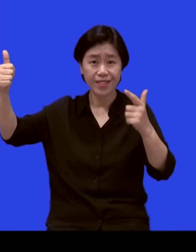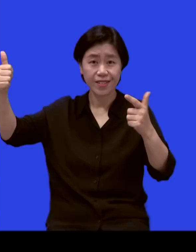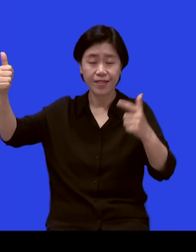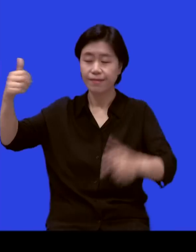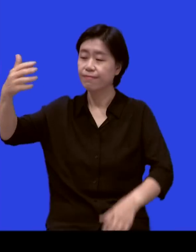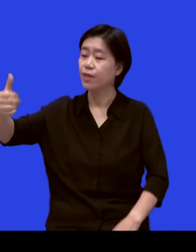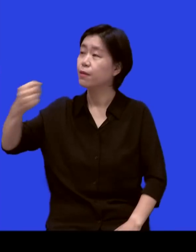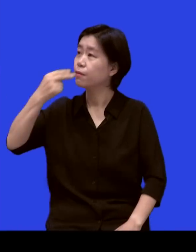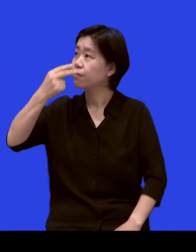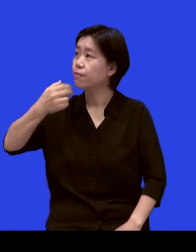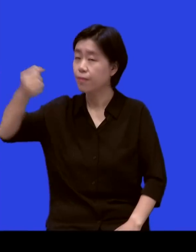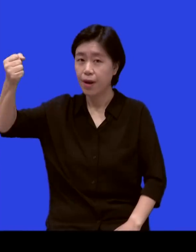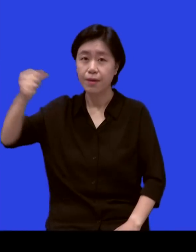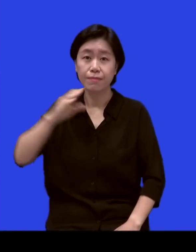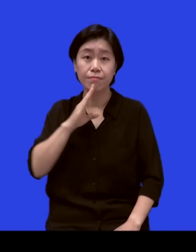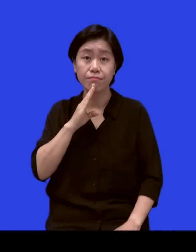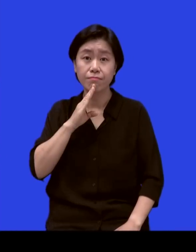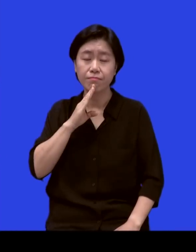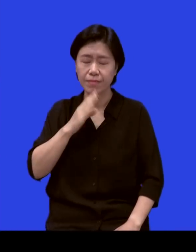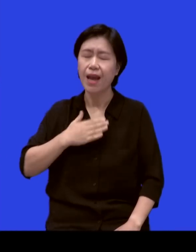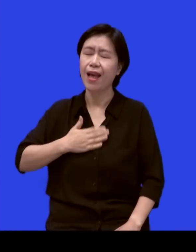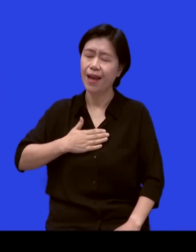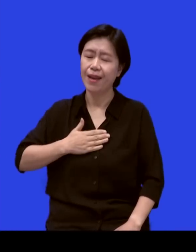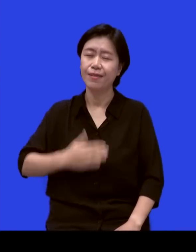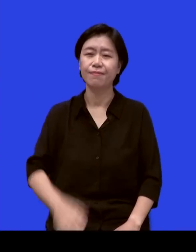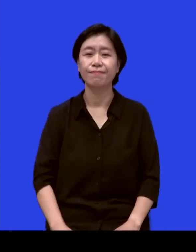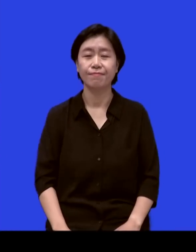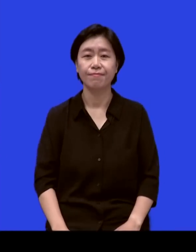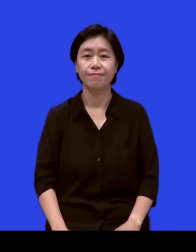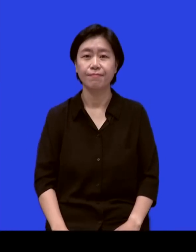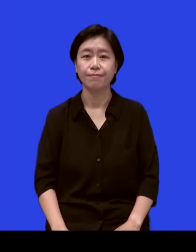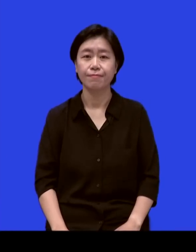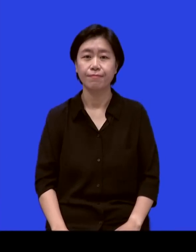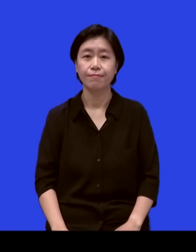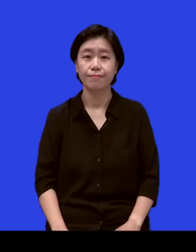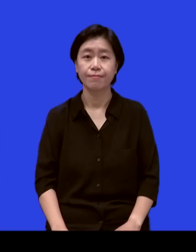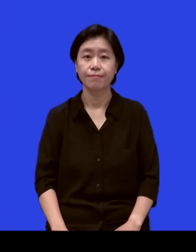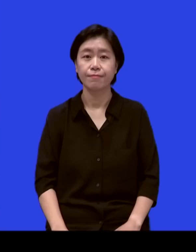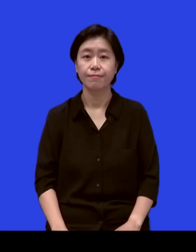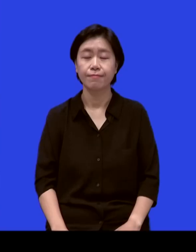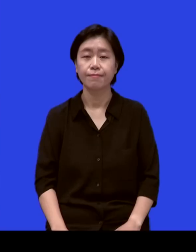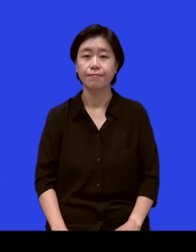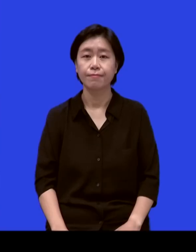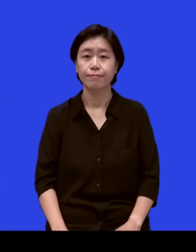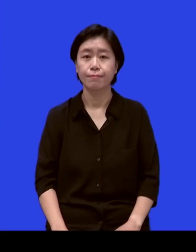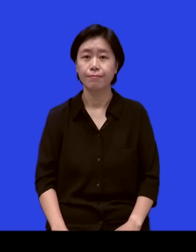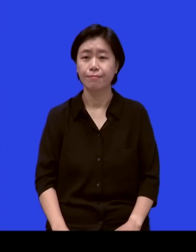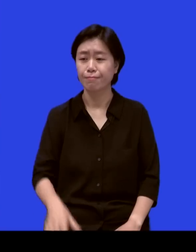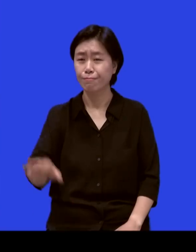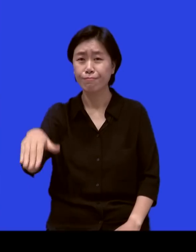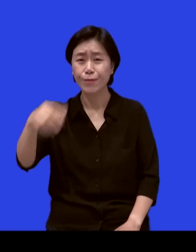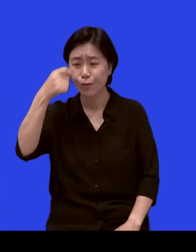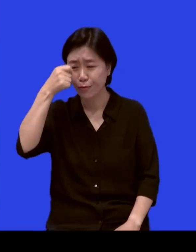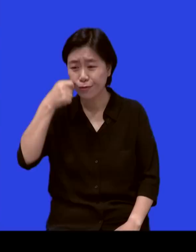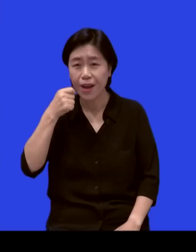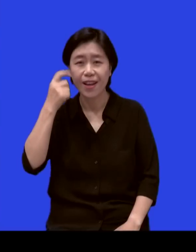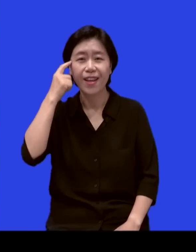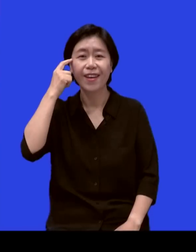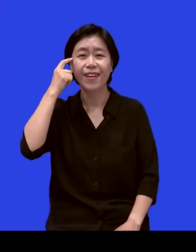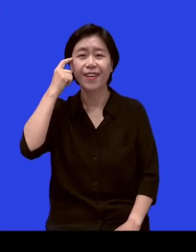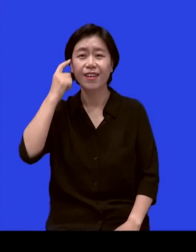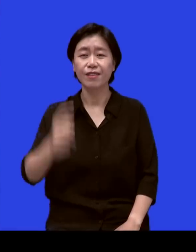거라면서 알겠다 이러더라고. 그러니까 담대하게 이렇게 받아들이셨어요. 아유, 연일이 눈물 뚝뚝